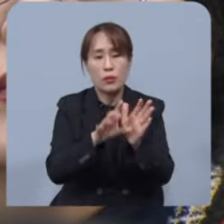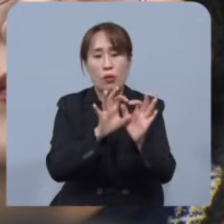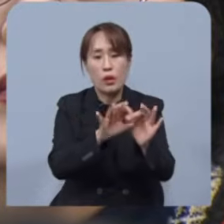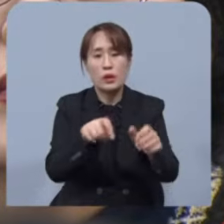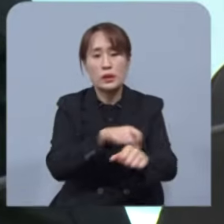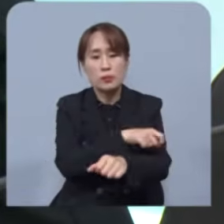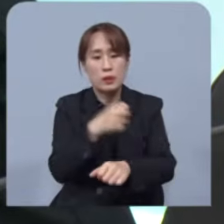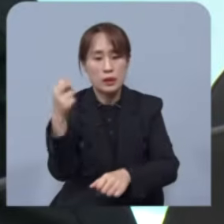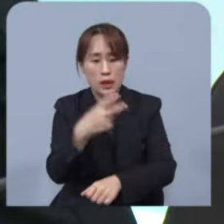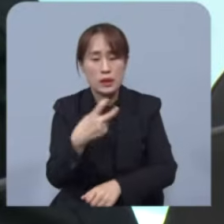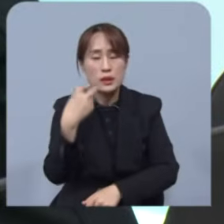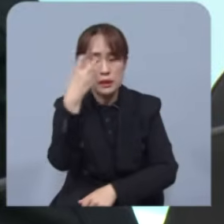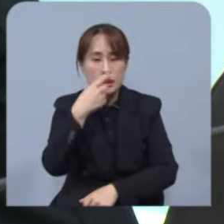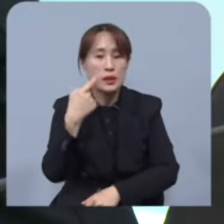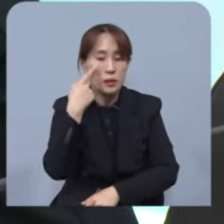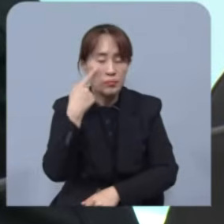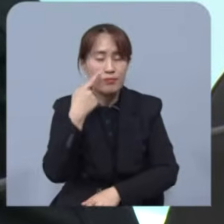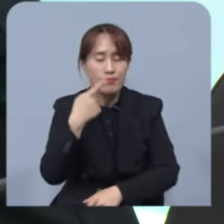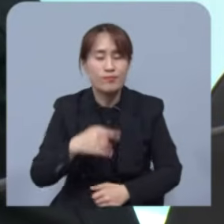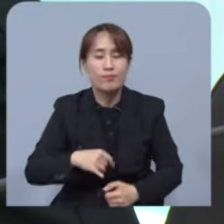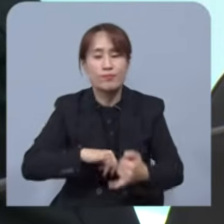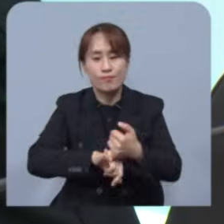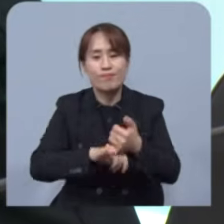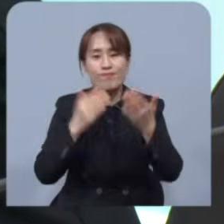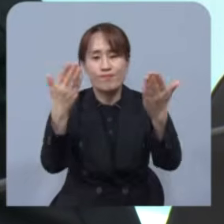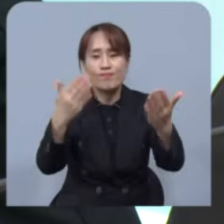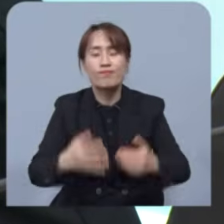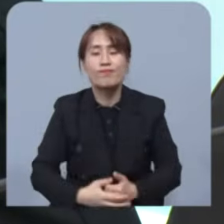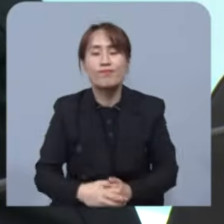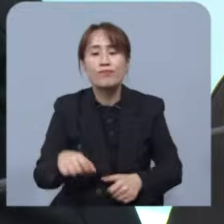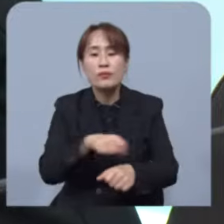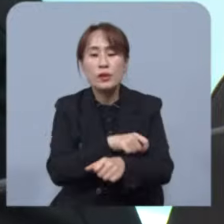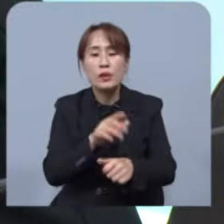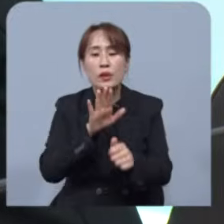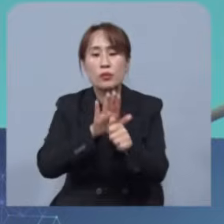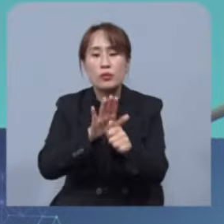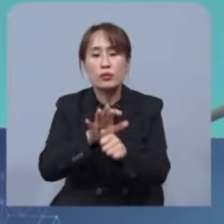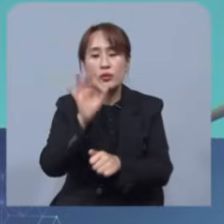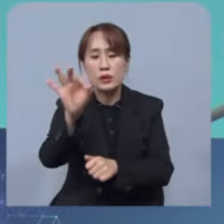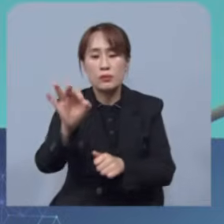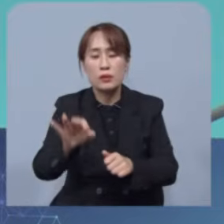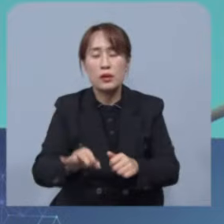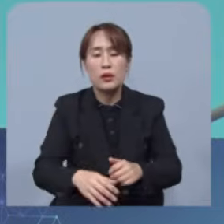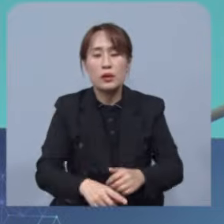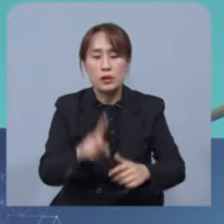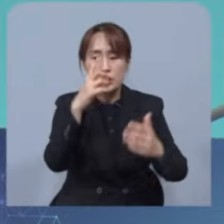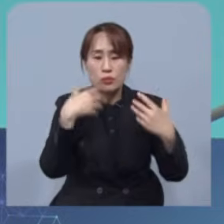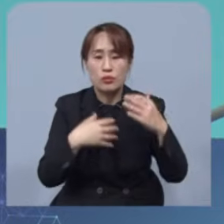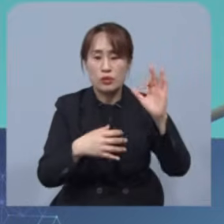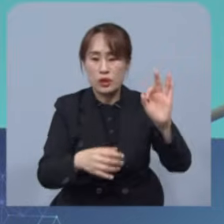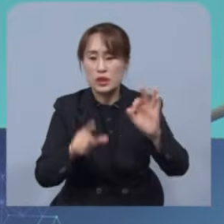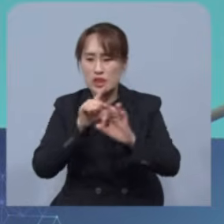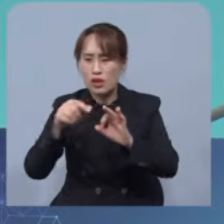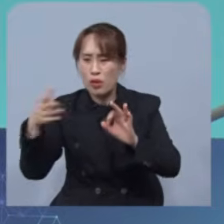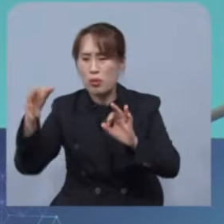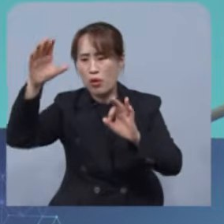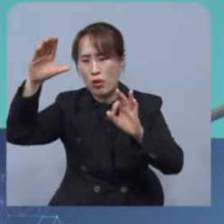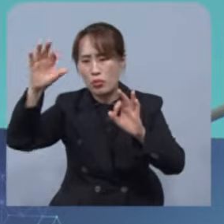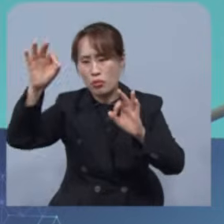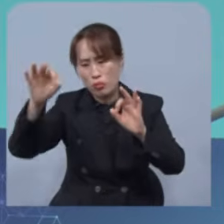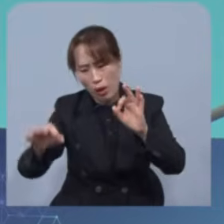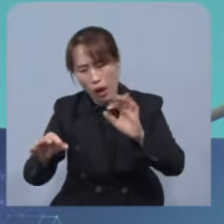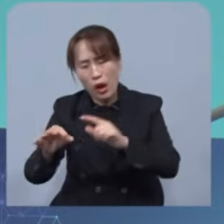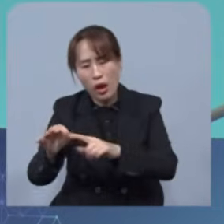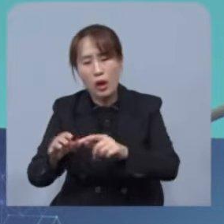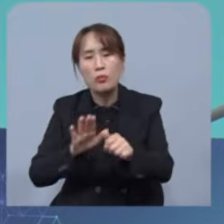부분은 특별히 다시 또 한 번 더 생각해 보기라고 말씀을 드리고요. 특히 이제 보조금 이슈도 지방에 가면은 계속 그 이슈들이 나오고 있어서 저희들